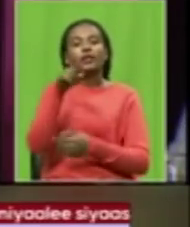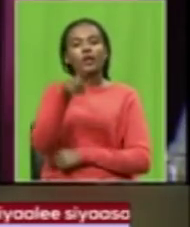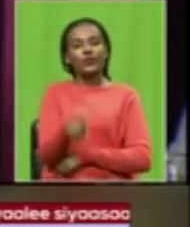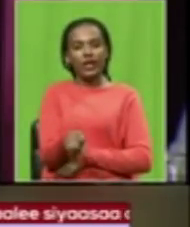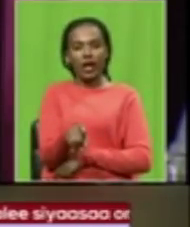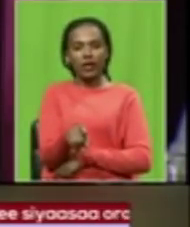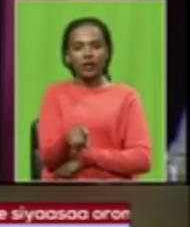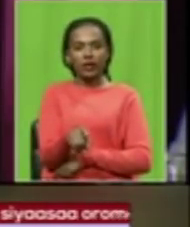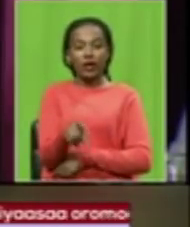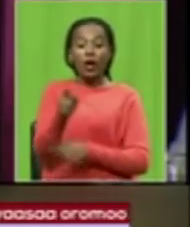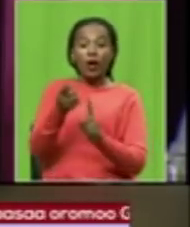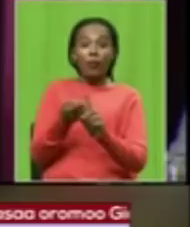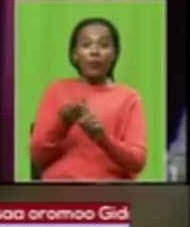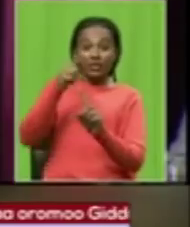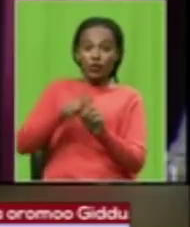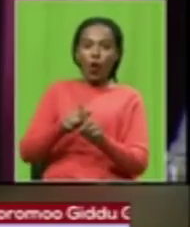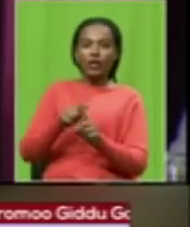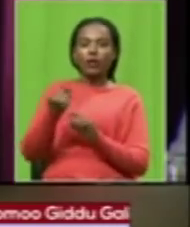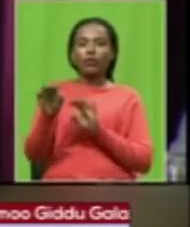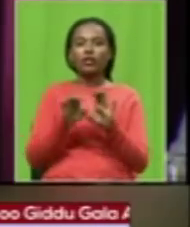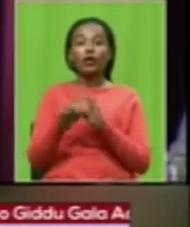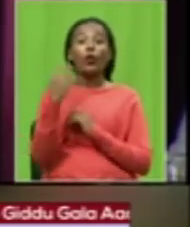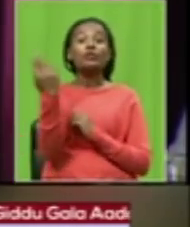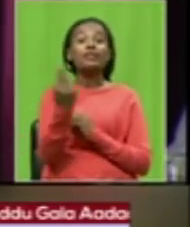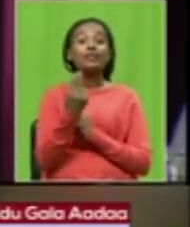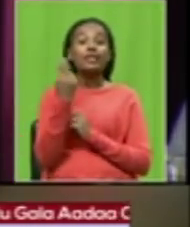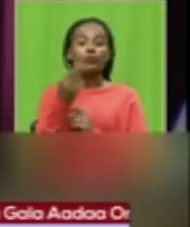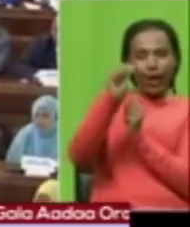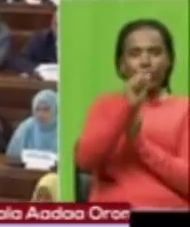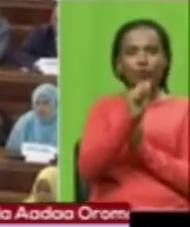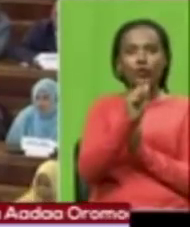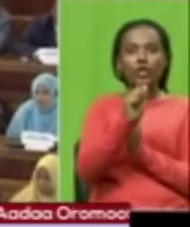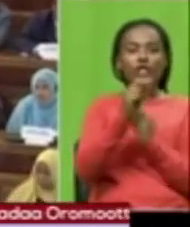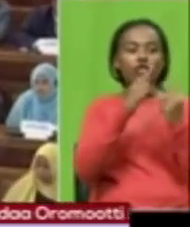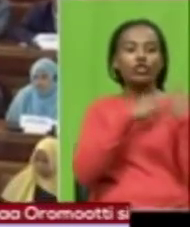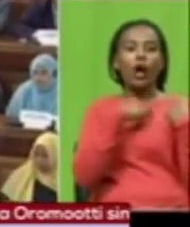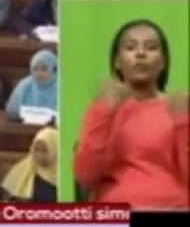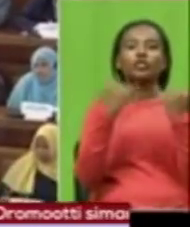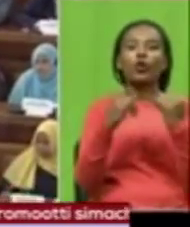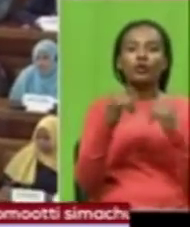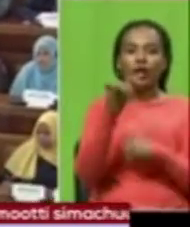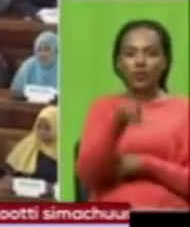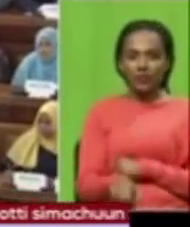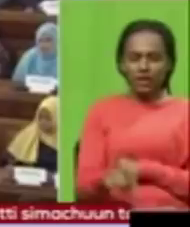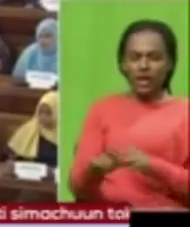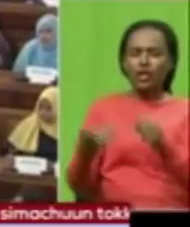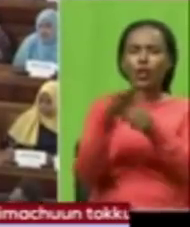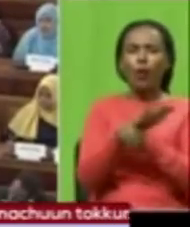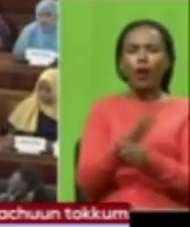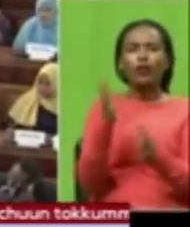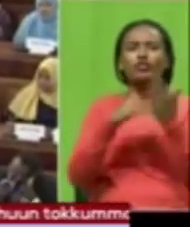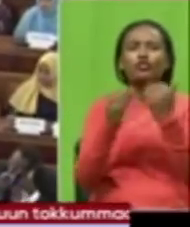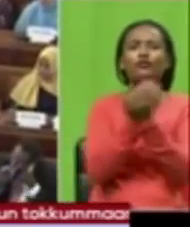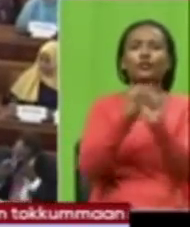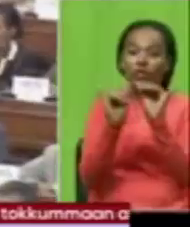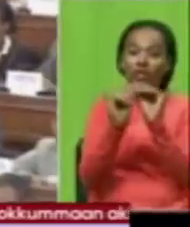babal'isuu fi dureeyyiin carraa hojii uumuun ta'uu akka qabus waamicha dhiyeessaniiru. Baajata bara 2011 iftoominni uumamee